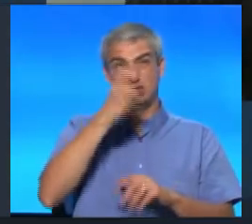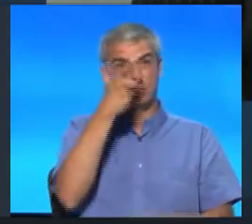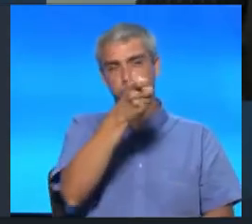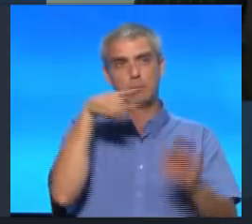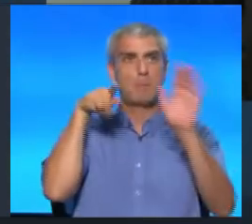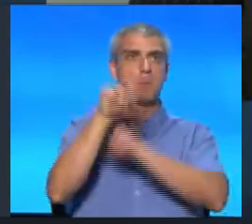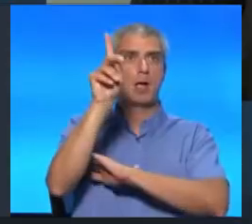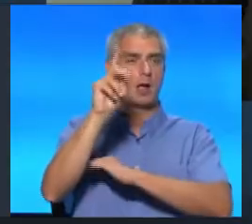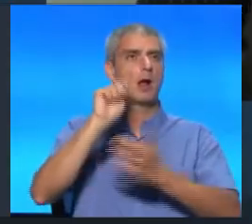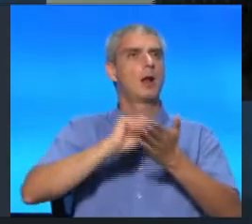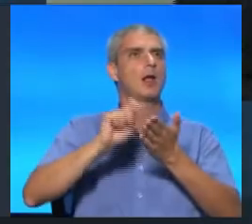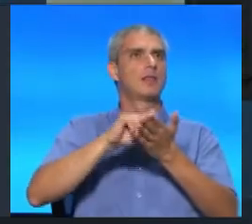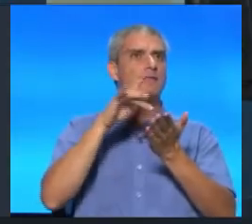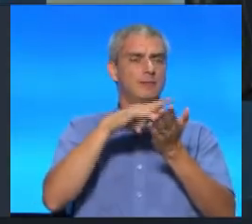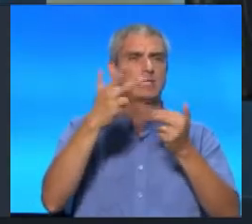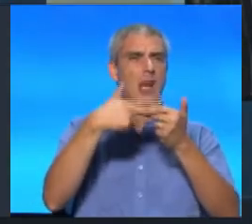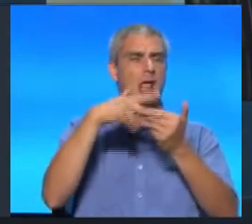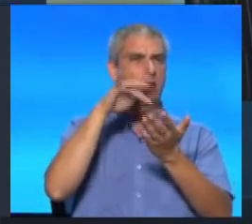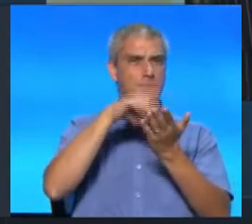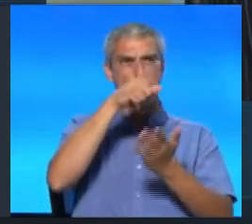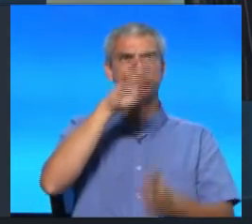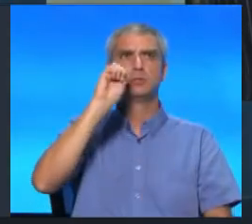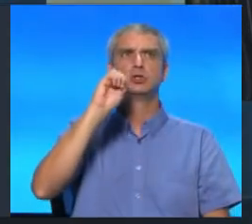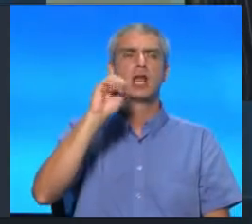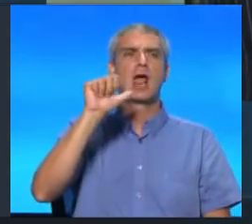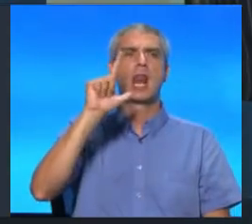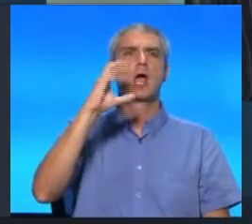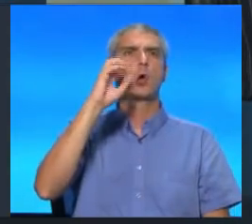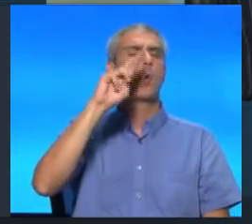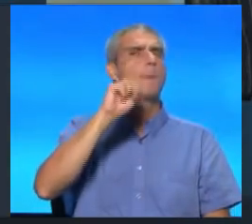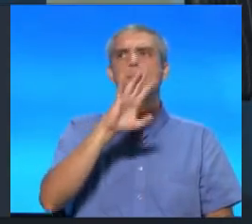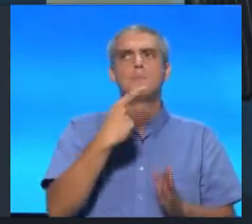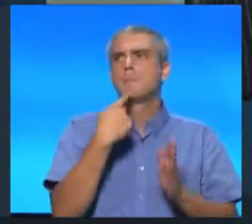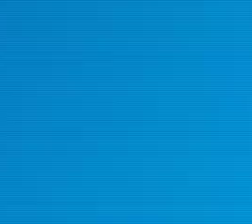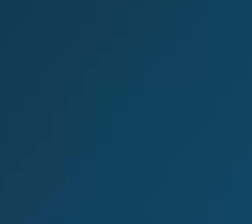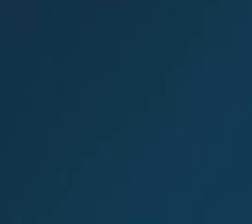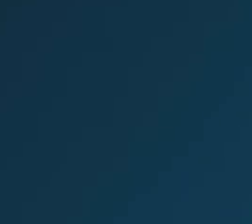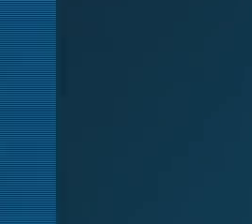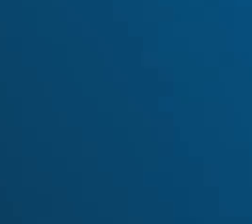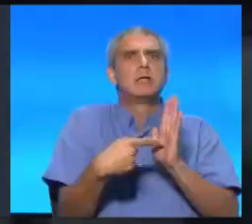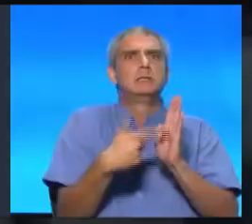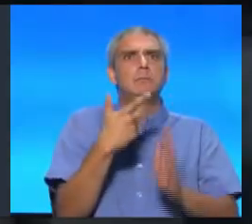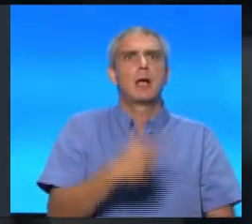כתבנו ניצן גלוסמן, אתה ליד הזירה במג'ד אל קרום. מה אומרים במשטרה באשר לסוגיית המניעה?